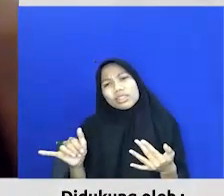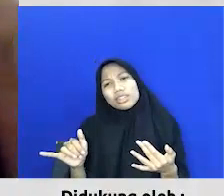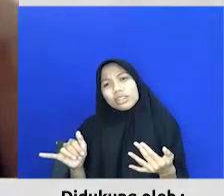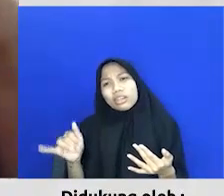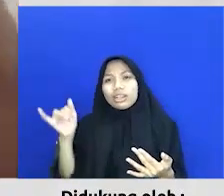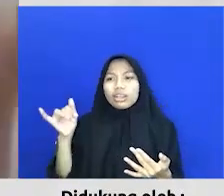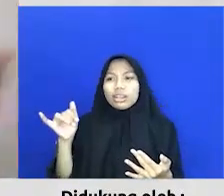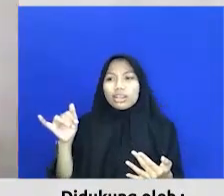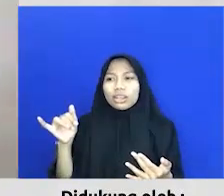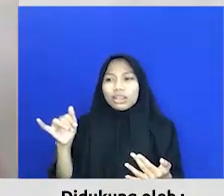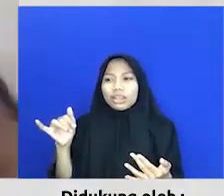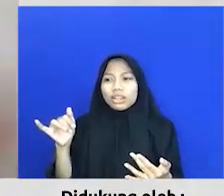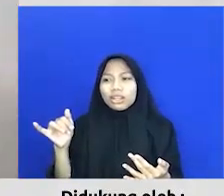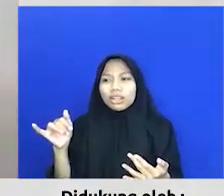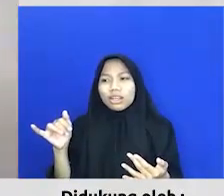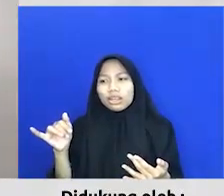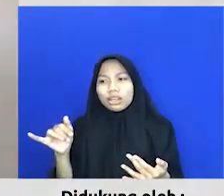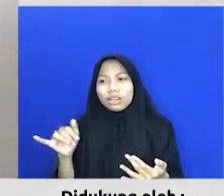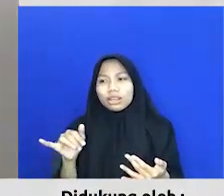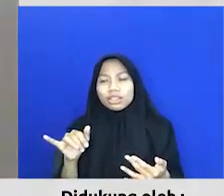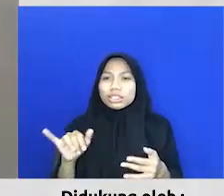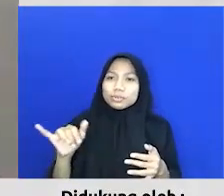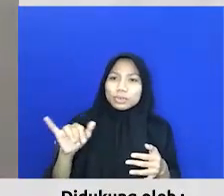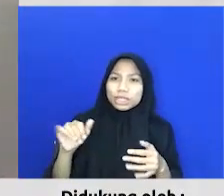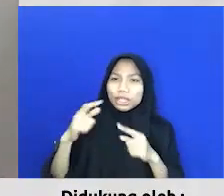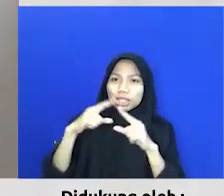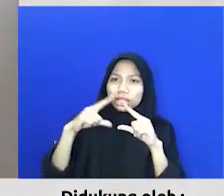di apa kantor kelurahan itu, di kantor pemerintah itu gitu.